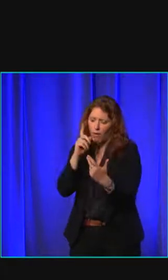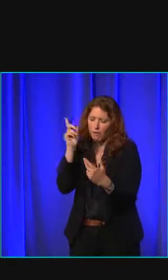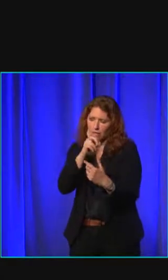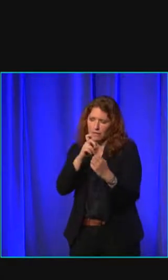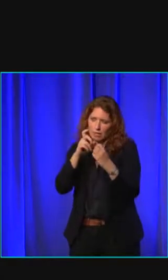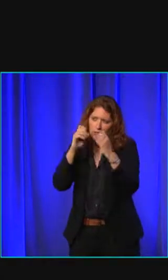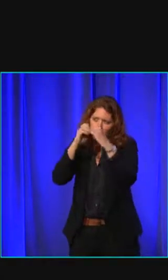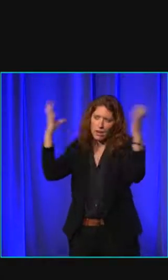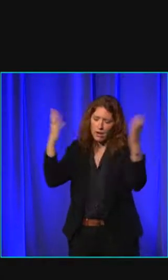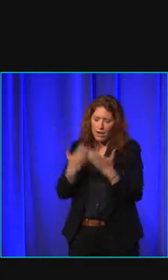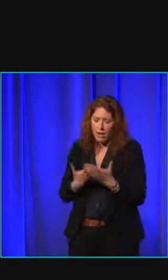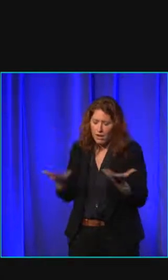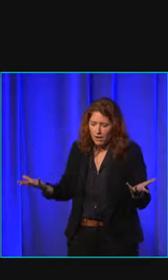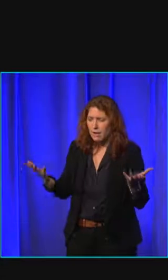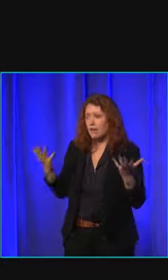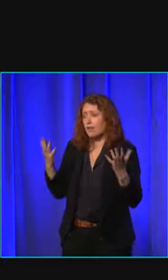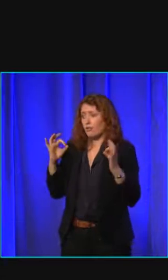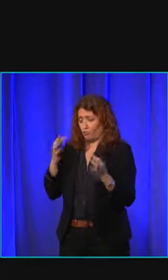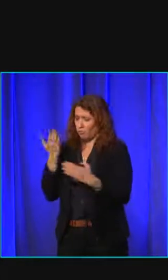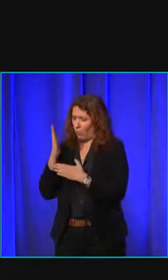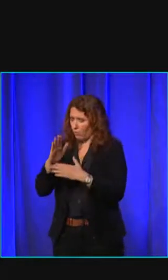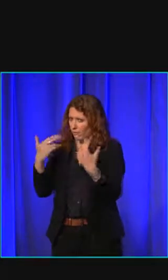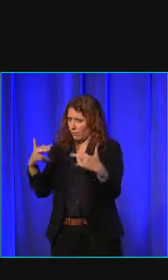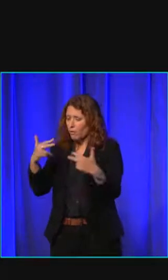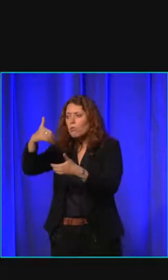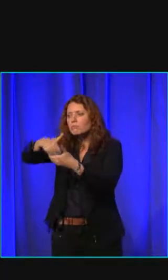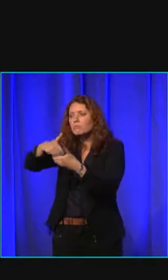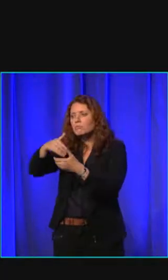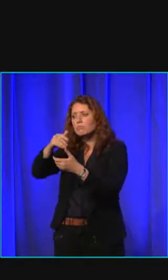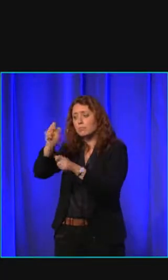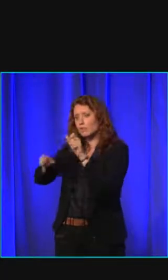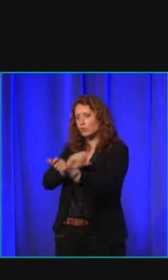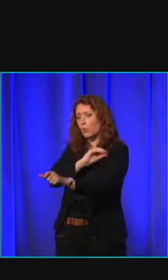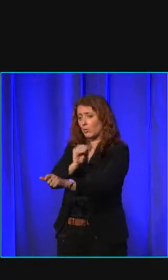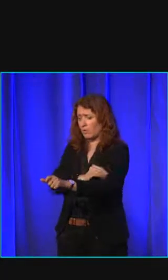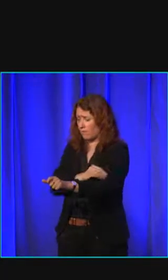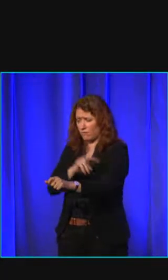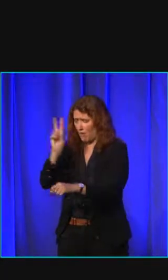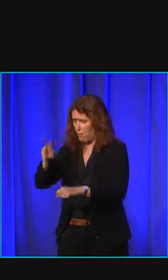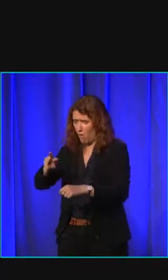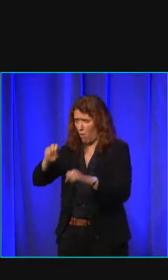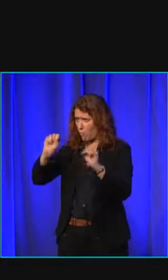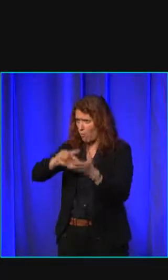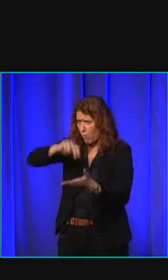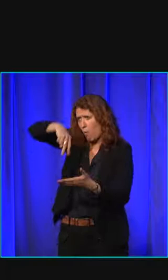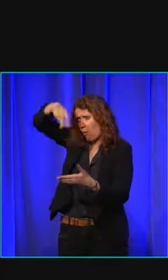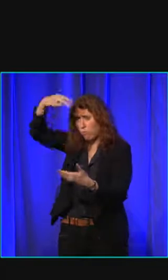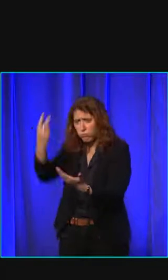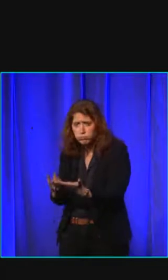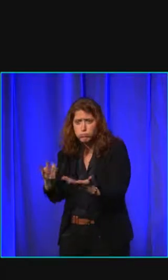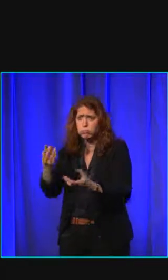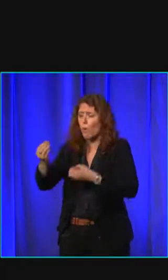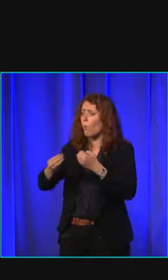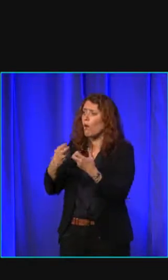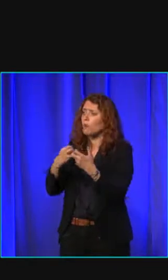les sportifs exécutent tout un tas de figures, des saltos, c'est-à-dire des galipettes sans